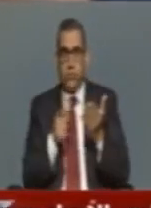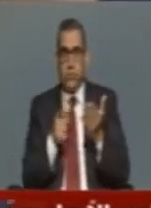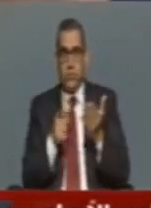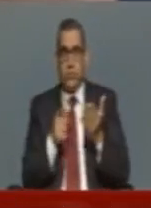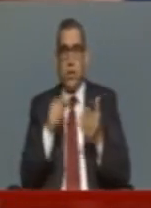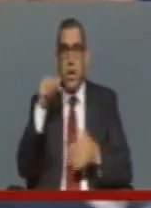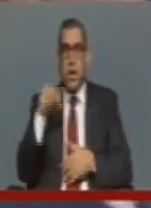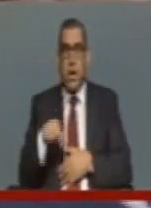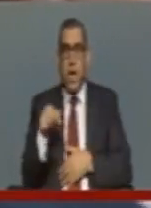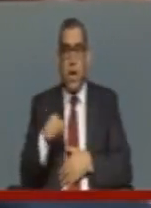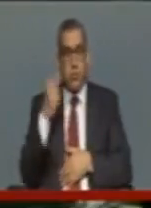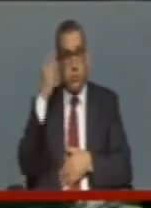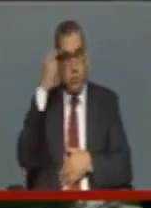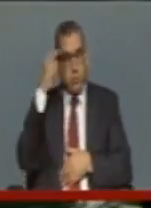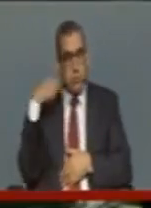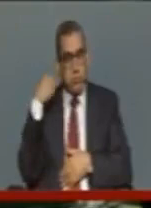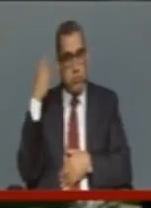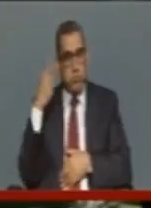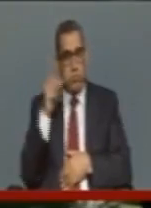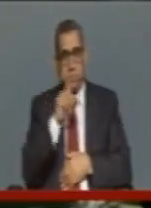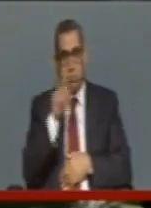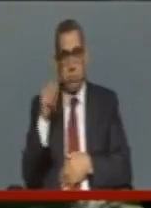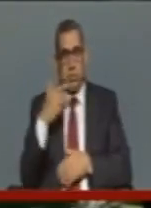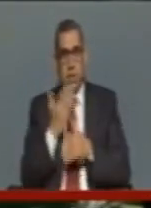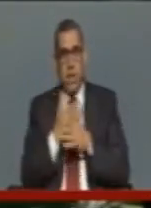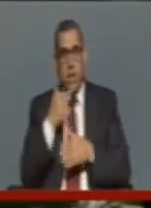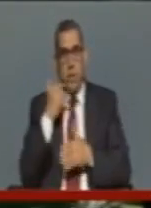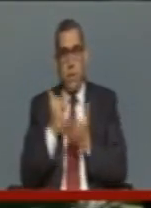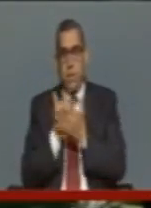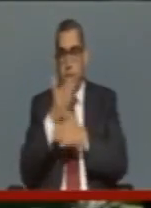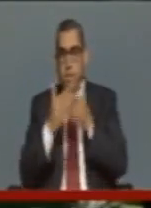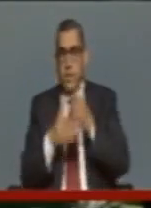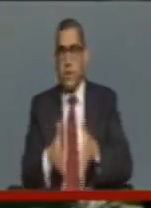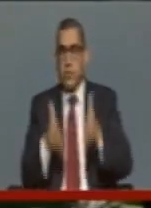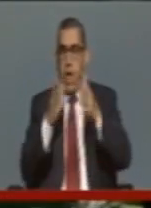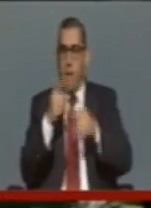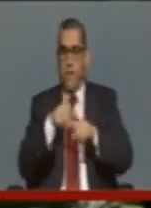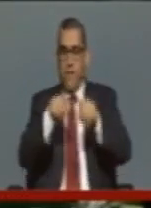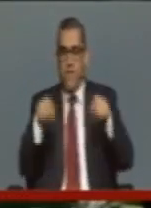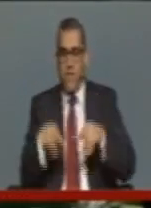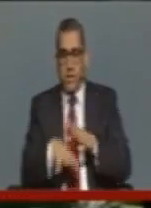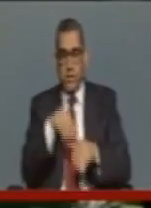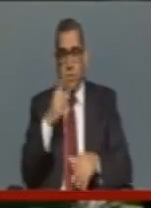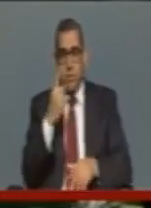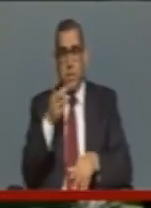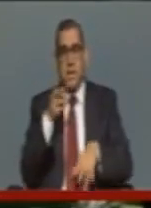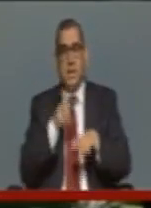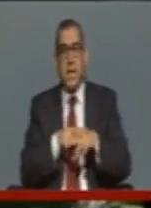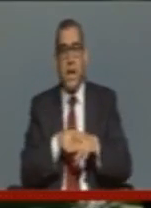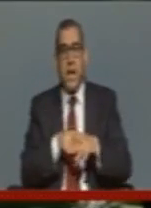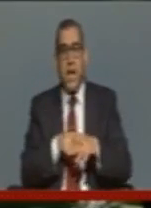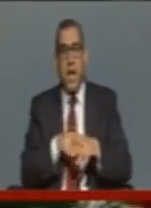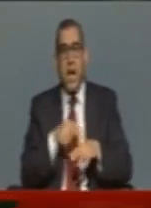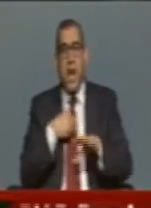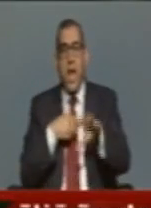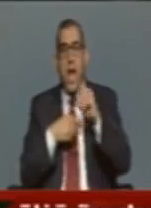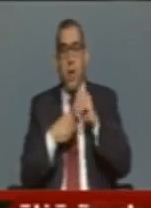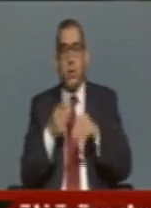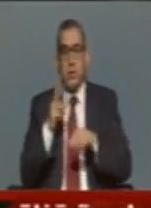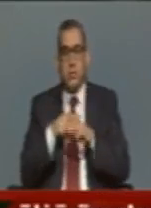الفكرة أبدا إن أنا بعمل مدرسة أو فصل، لكن كمان أنا هقدر أعمل